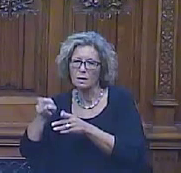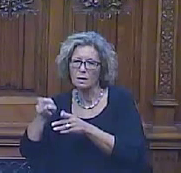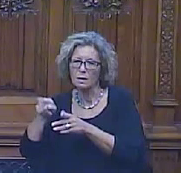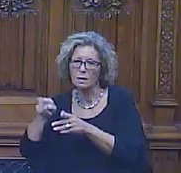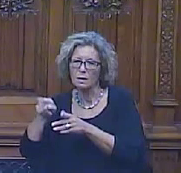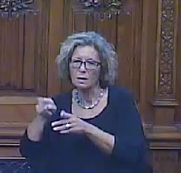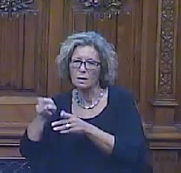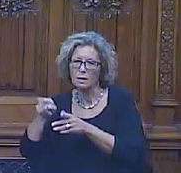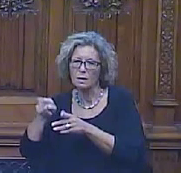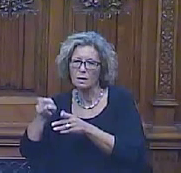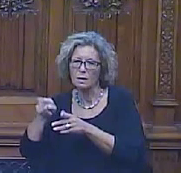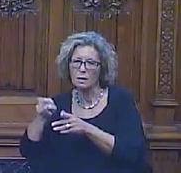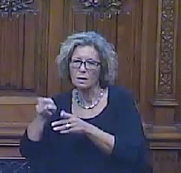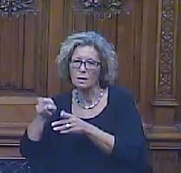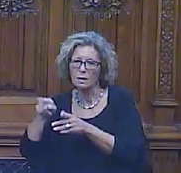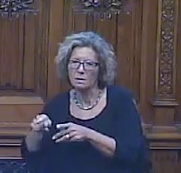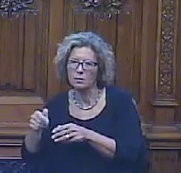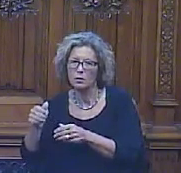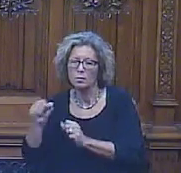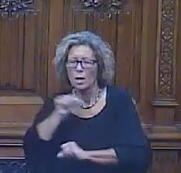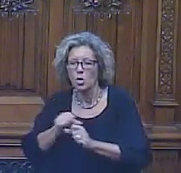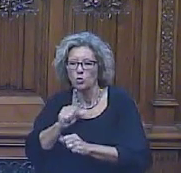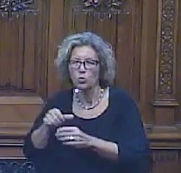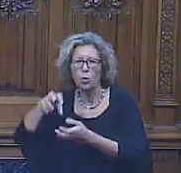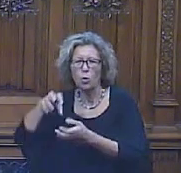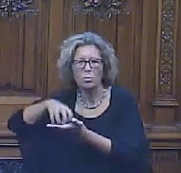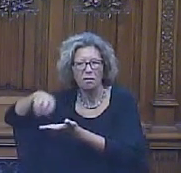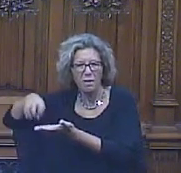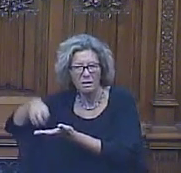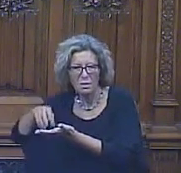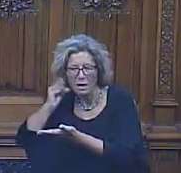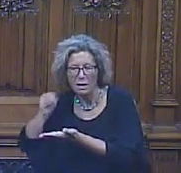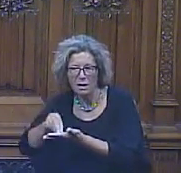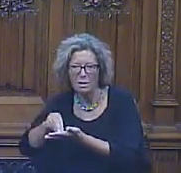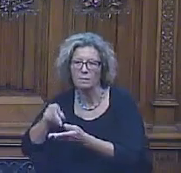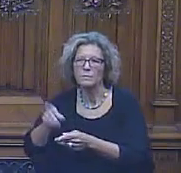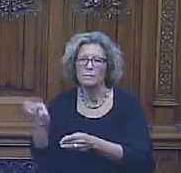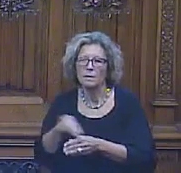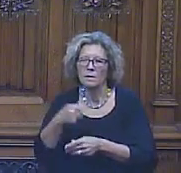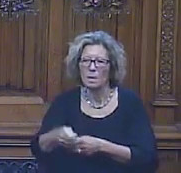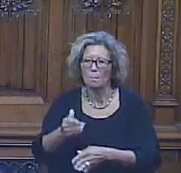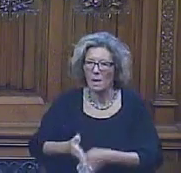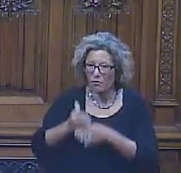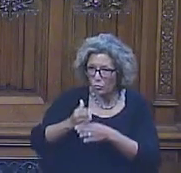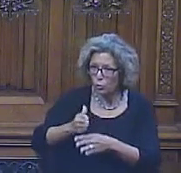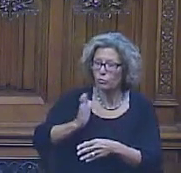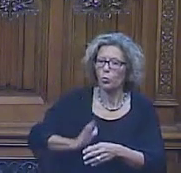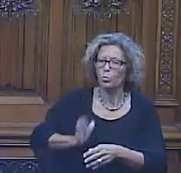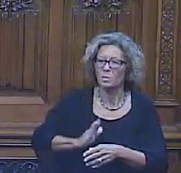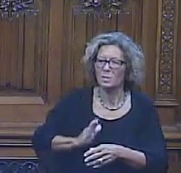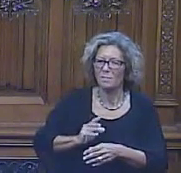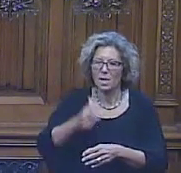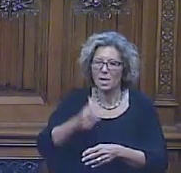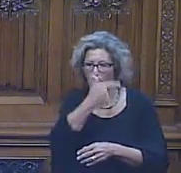ganzen Flüchtlingseinrichtungen, in den Quartieren, Helferinnen aus der